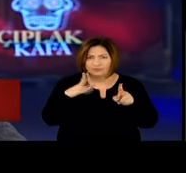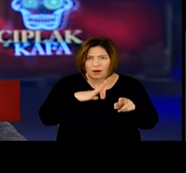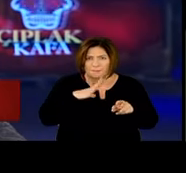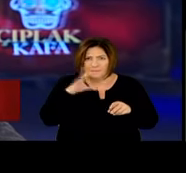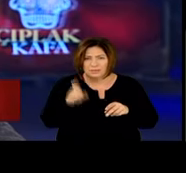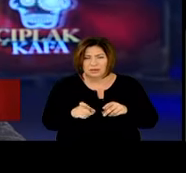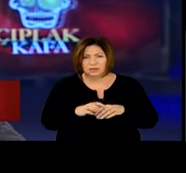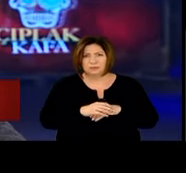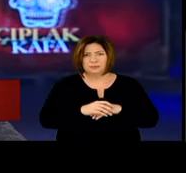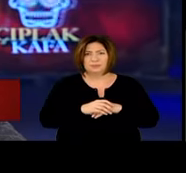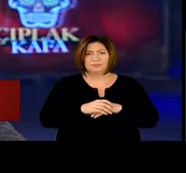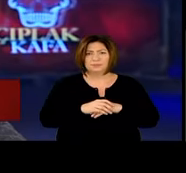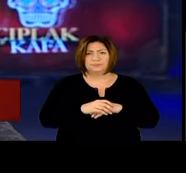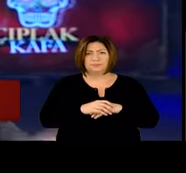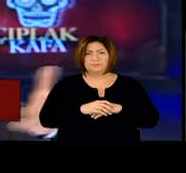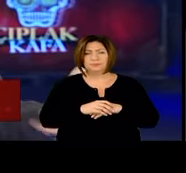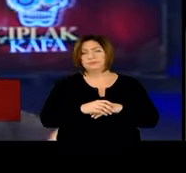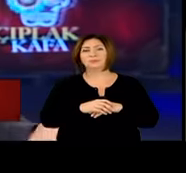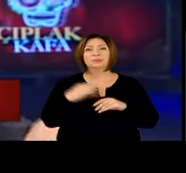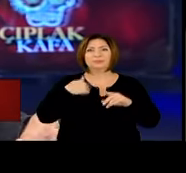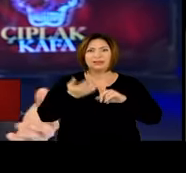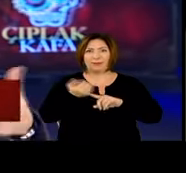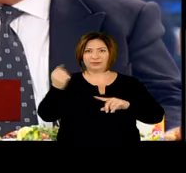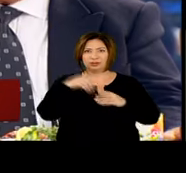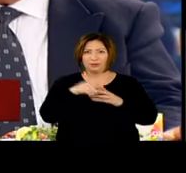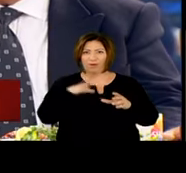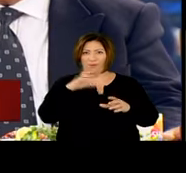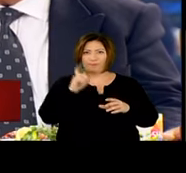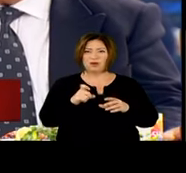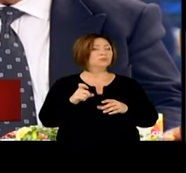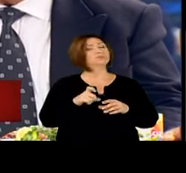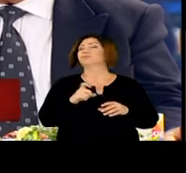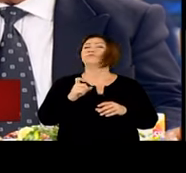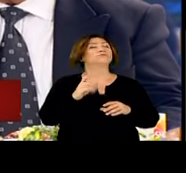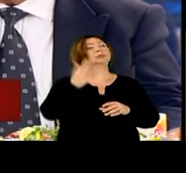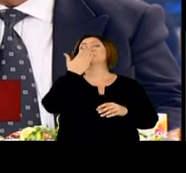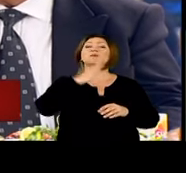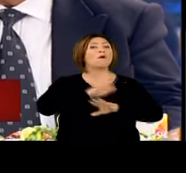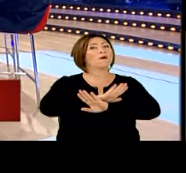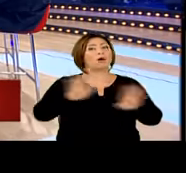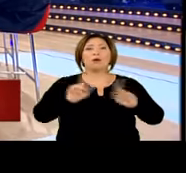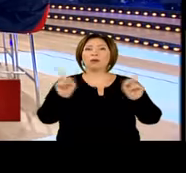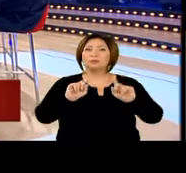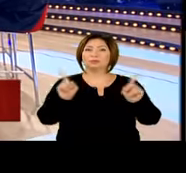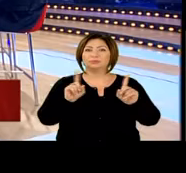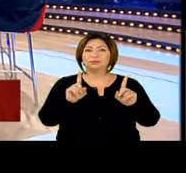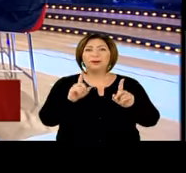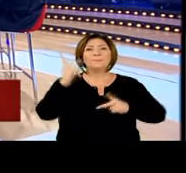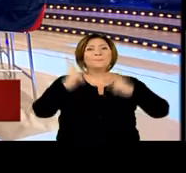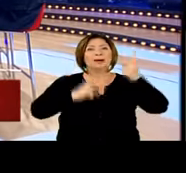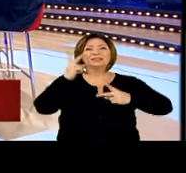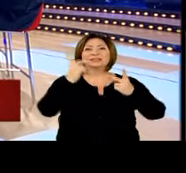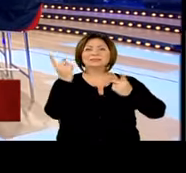adet? Bizde inanmıyorum. Bizim kebapçılığımızda var yok, mı? Etlerimizde var kesinlikle mı? Hayır, yok, hayır. Bir de bir takım şeyler